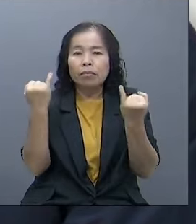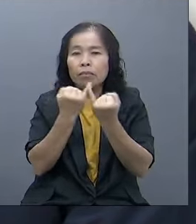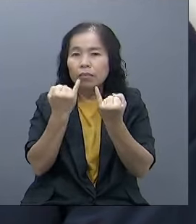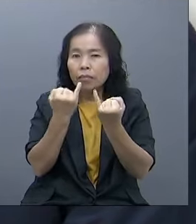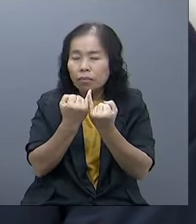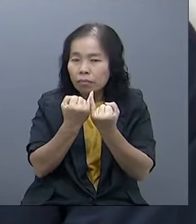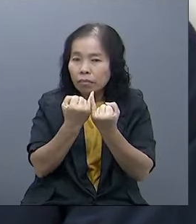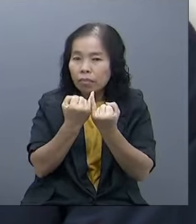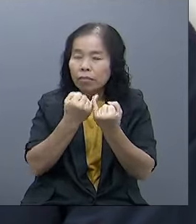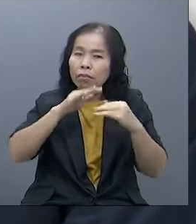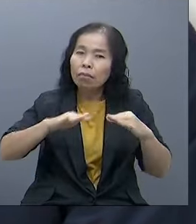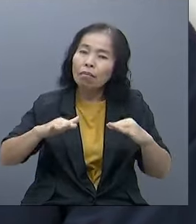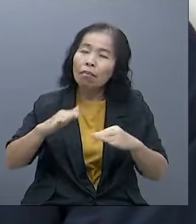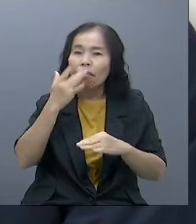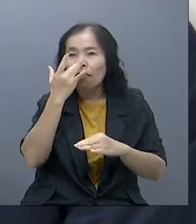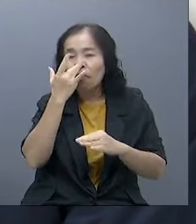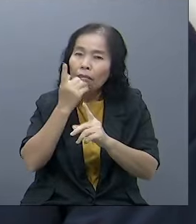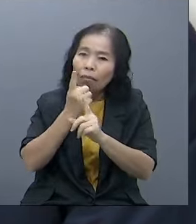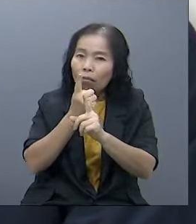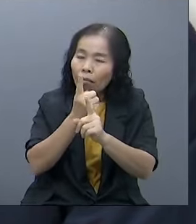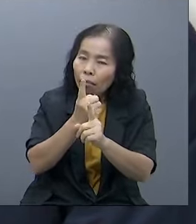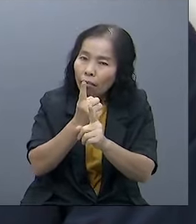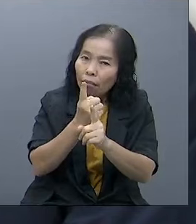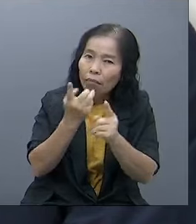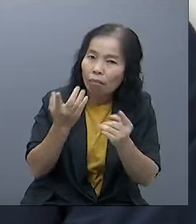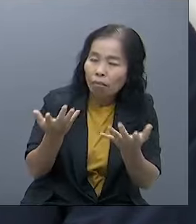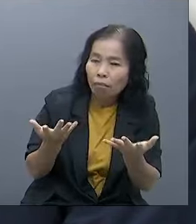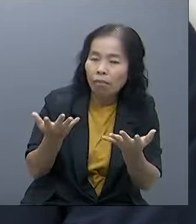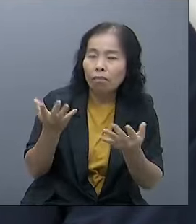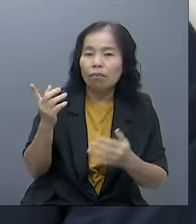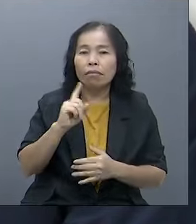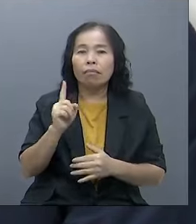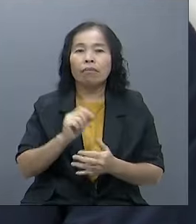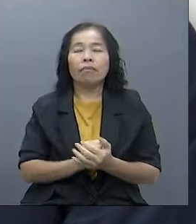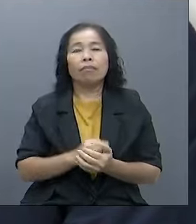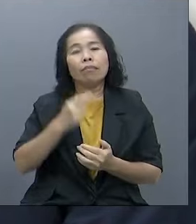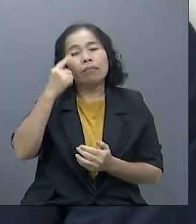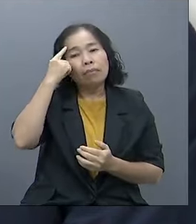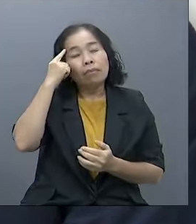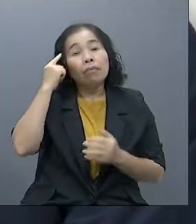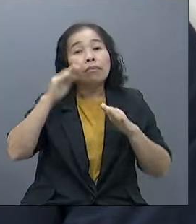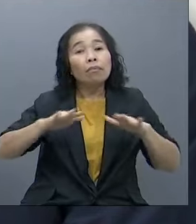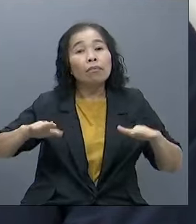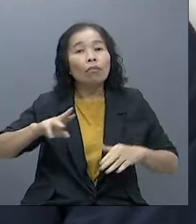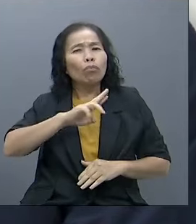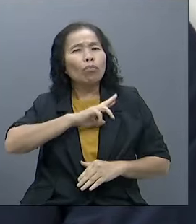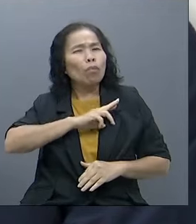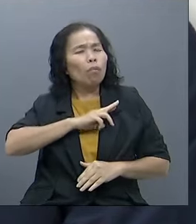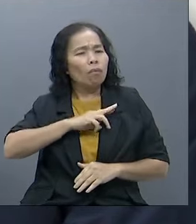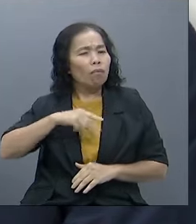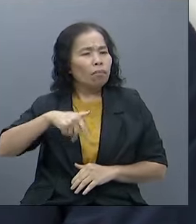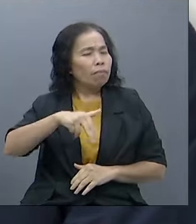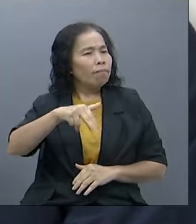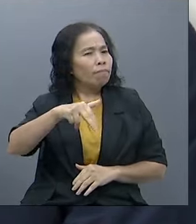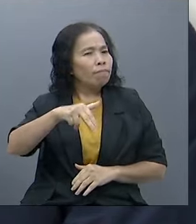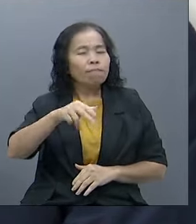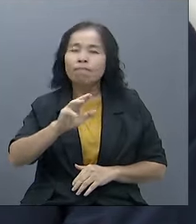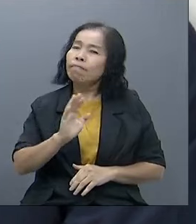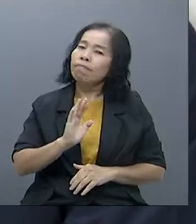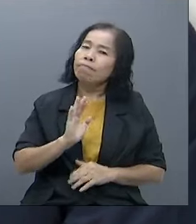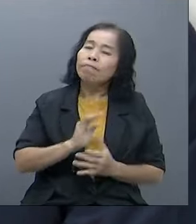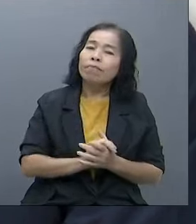จะเกิดเหตุ1 2 3 4แบบนี้ได้หรือไม่ในขณะเดียวกันเนี่ยก็พยายามที่จะให้ญาติเนี่